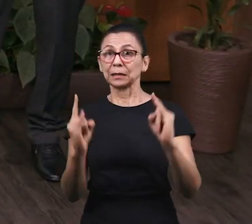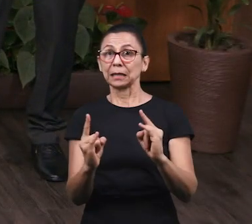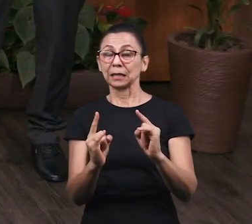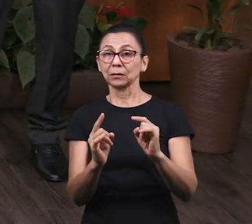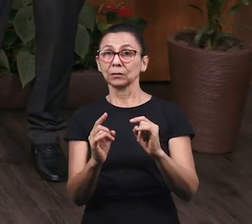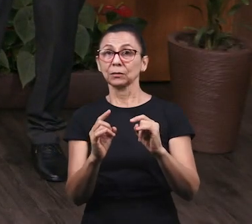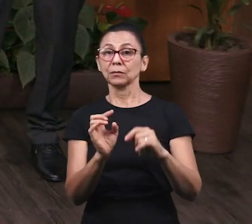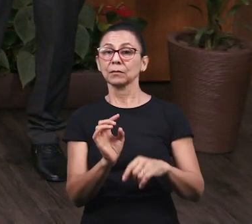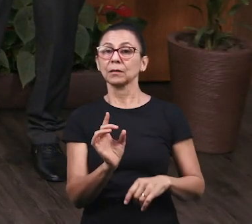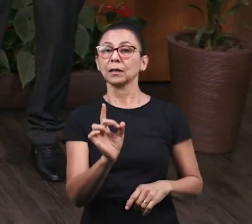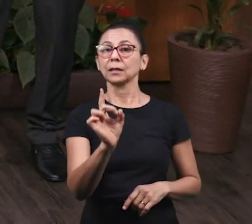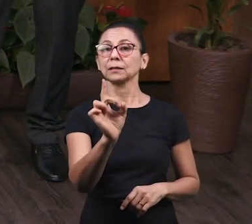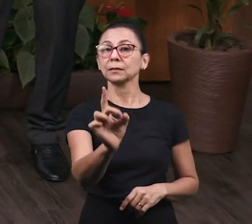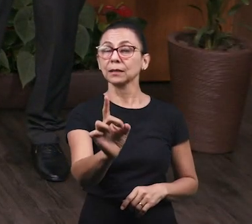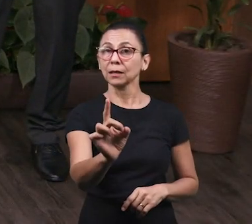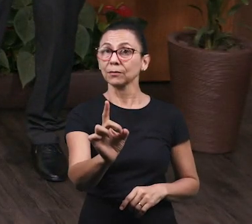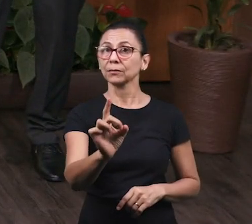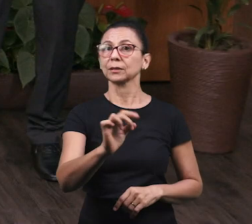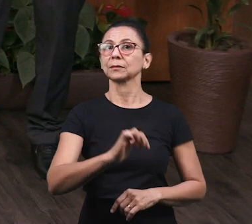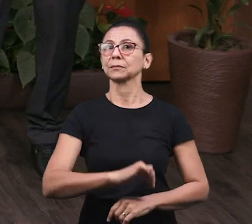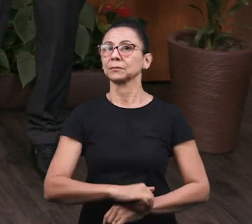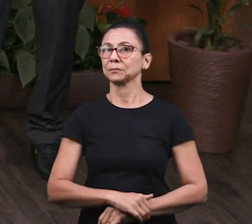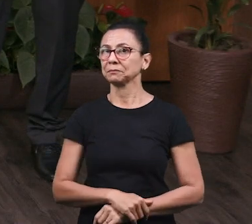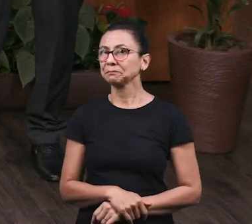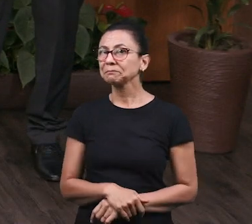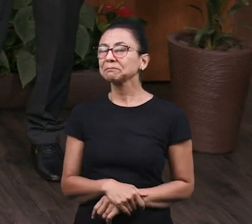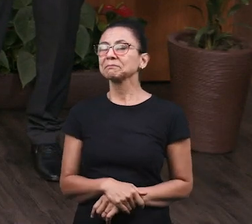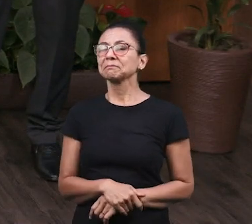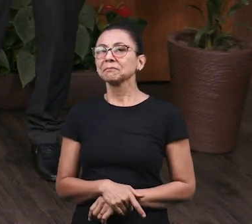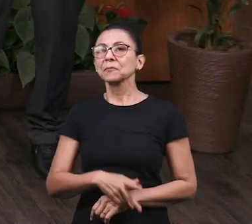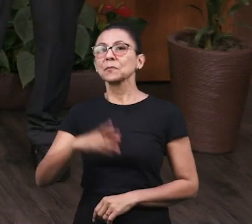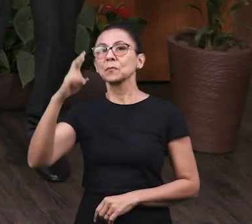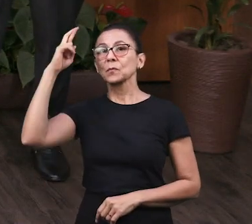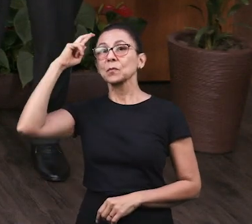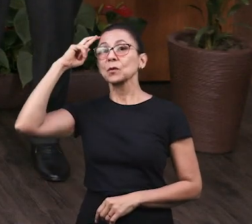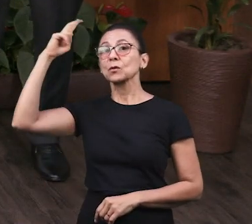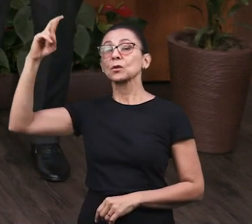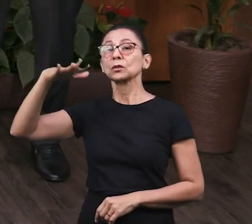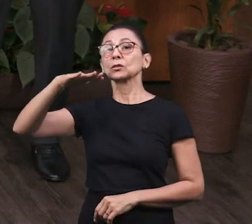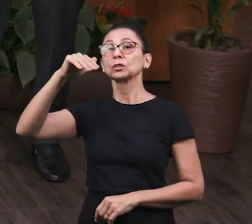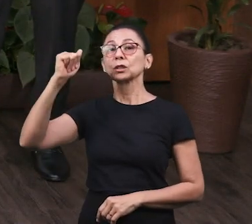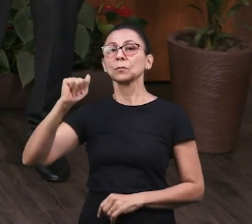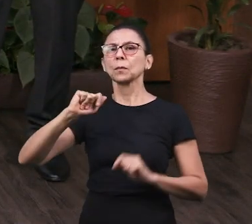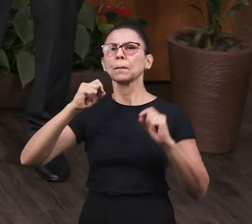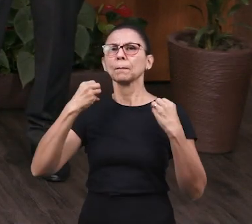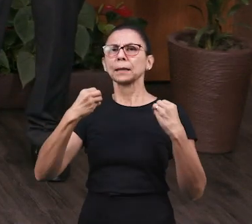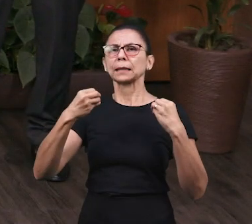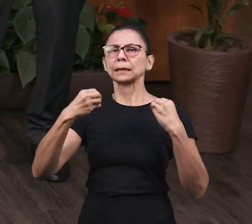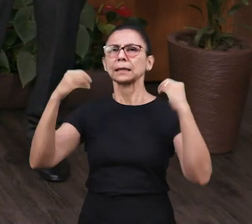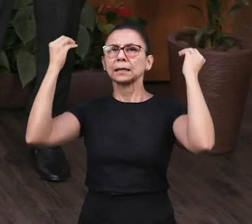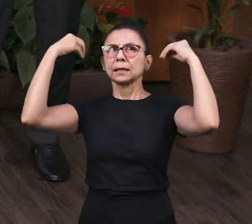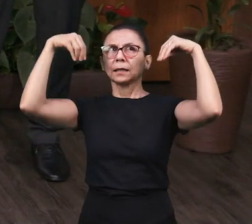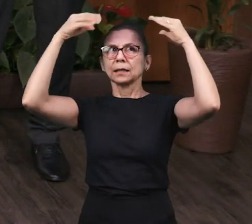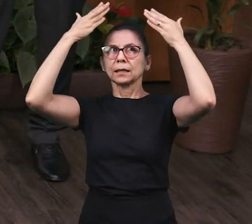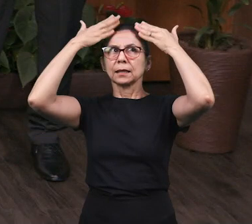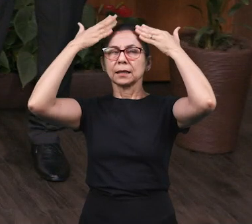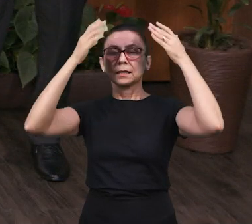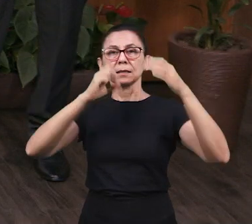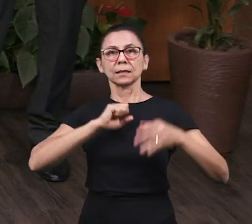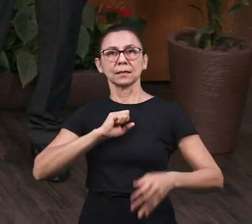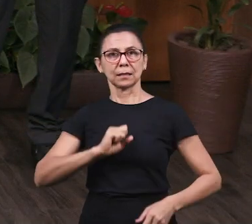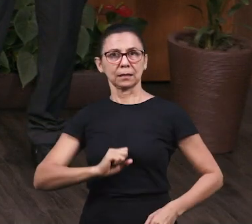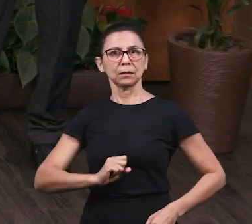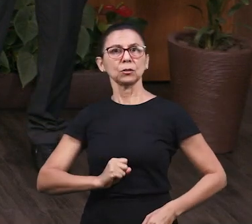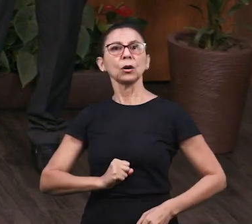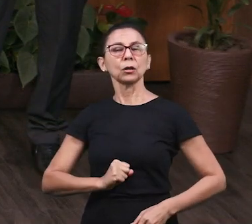Apocalypse chapitre 1 verset 6, et il nous a fait rois et sacrificateurs pour Dieu et son